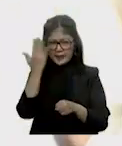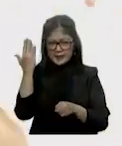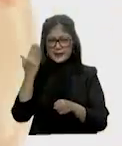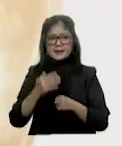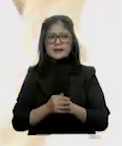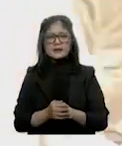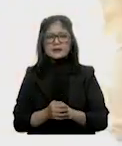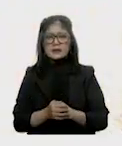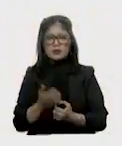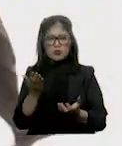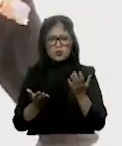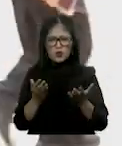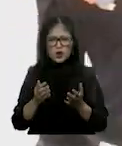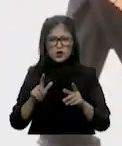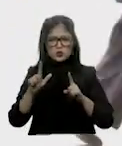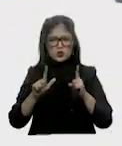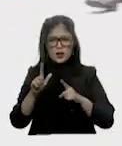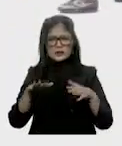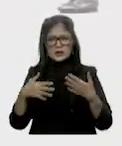Mungkin 17 atau 18.